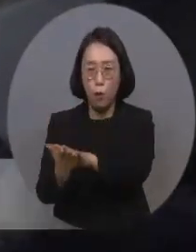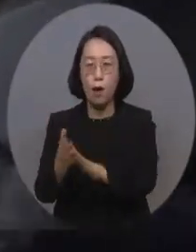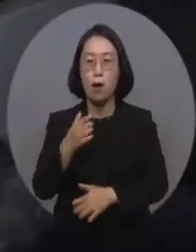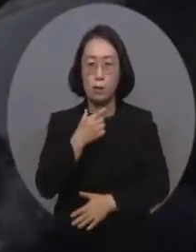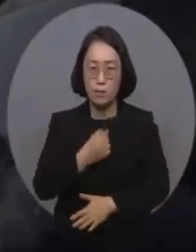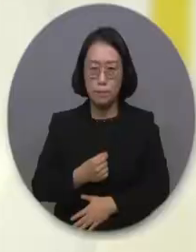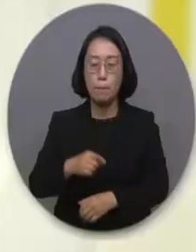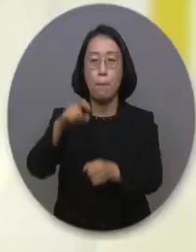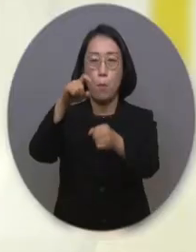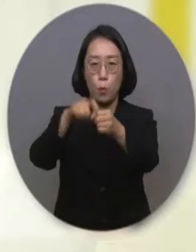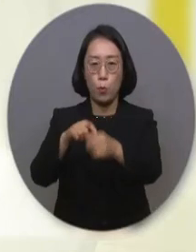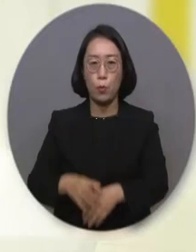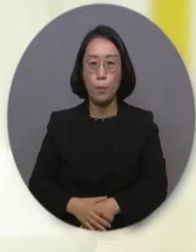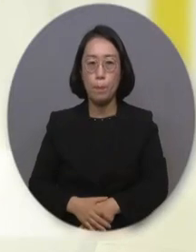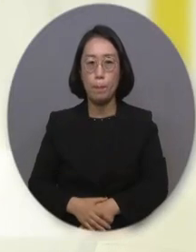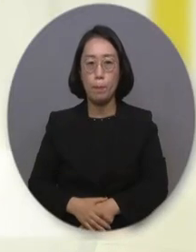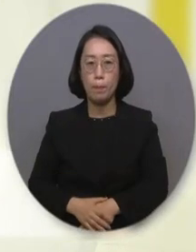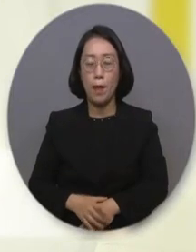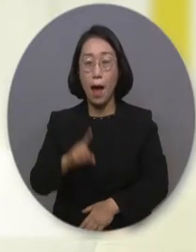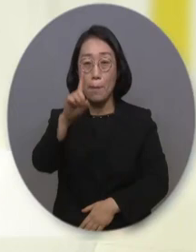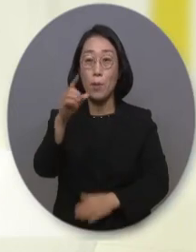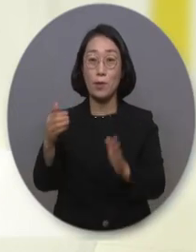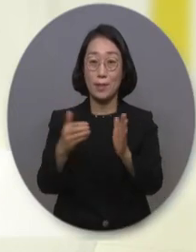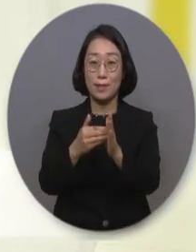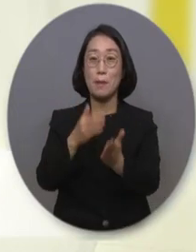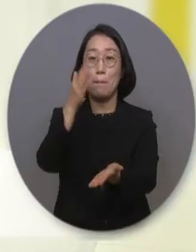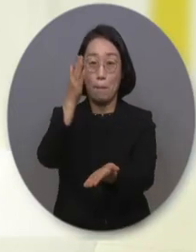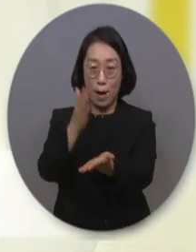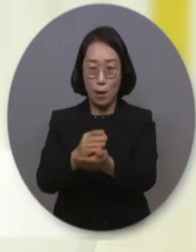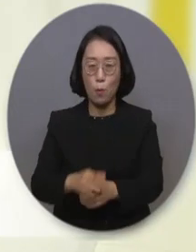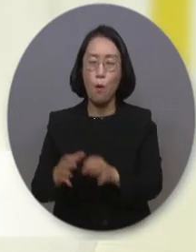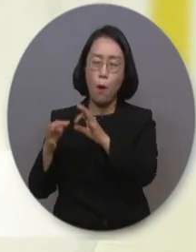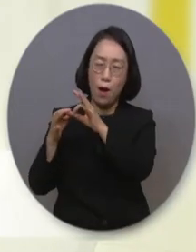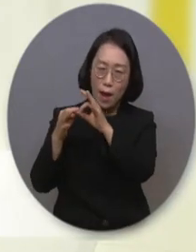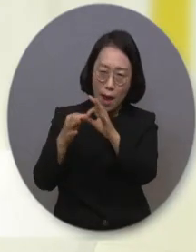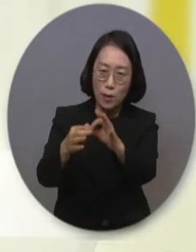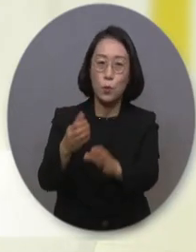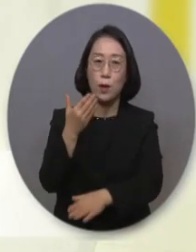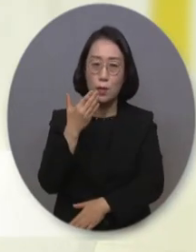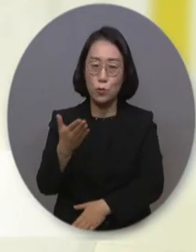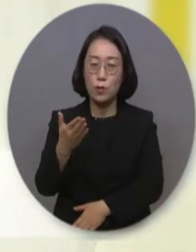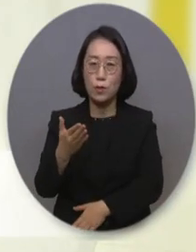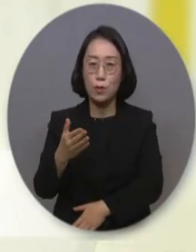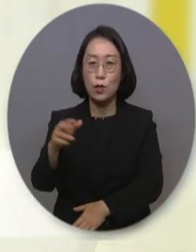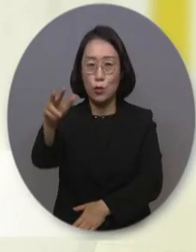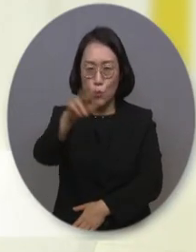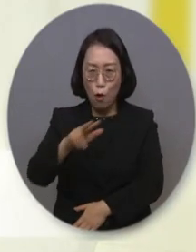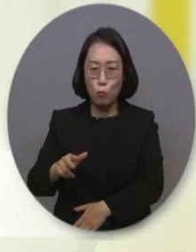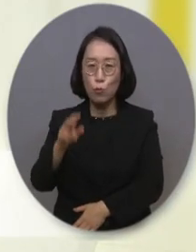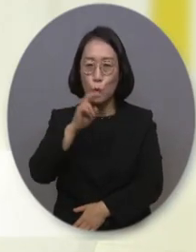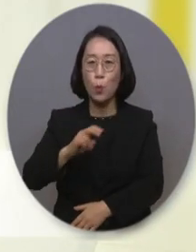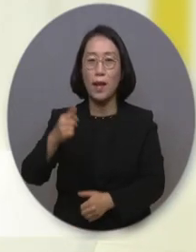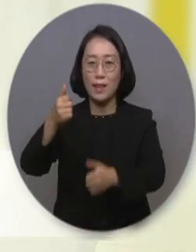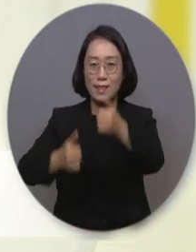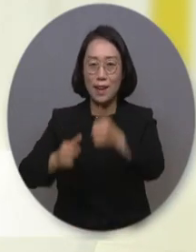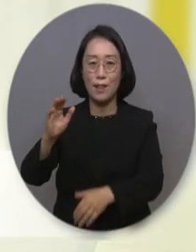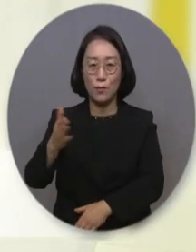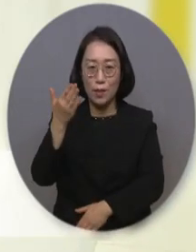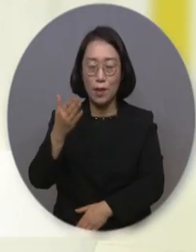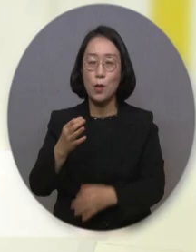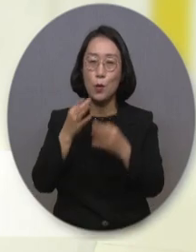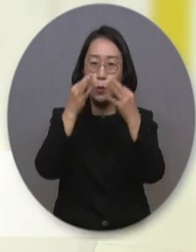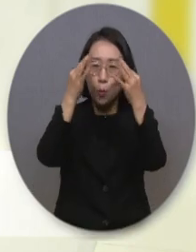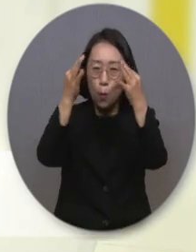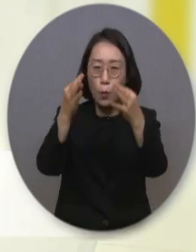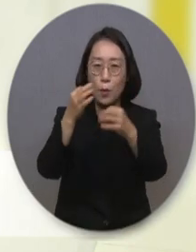취지입니다. 이거를 한 번으로 끝내지 말고 지속적으로 할 수 있는 나눔 노래자랑이 될 수 있도록 최선의